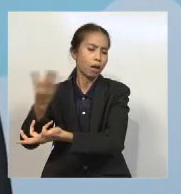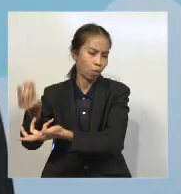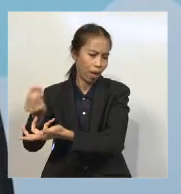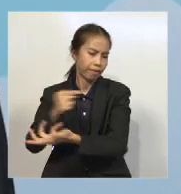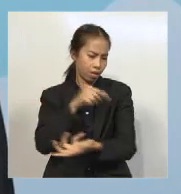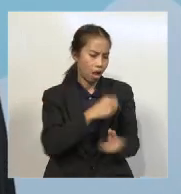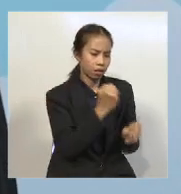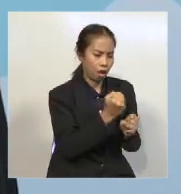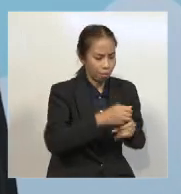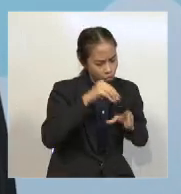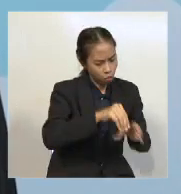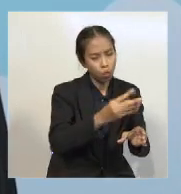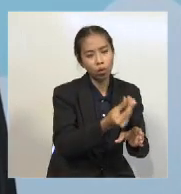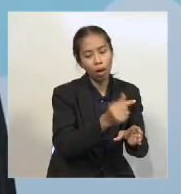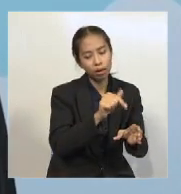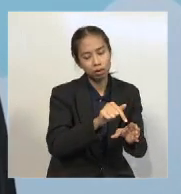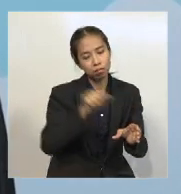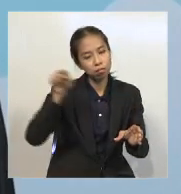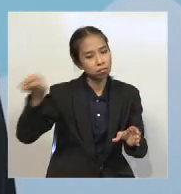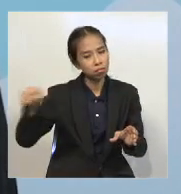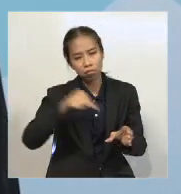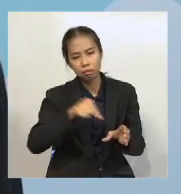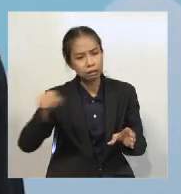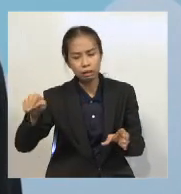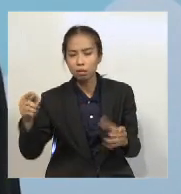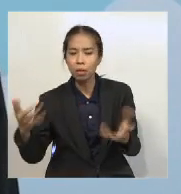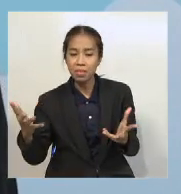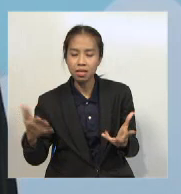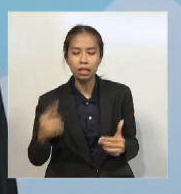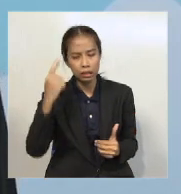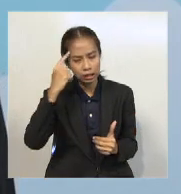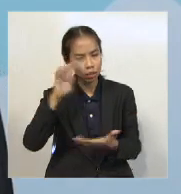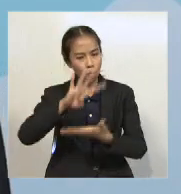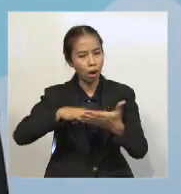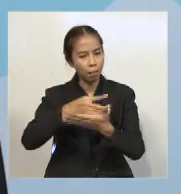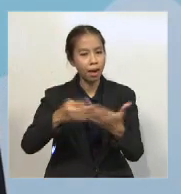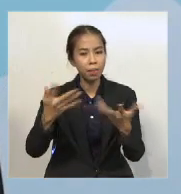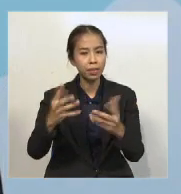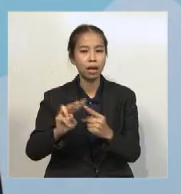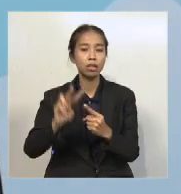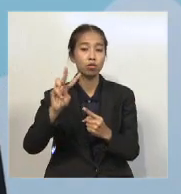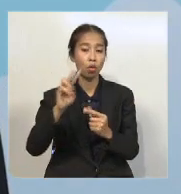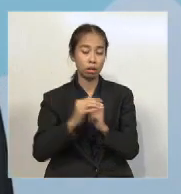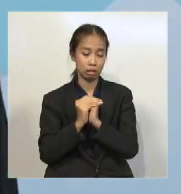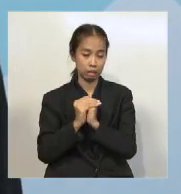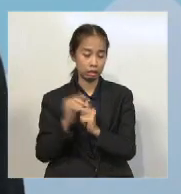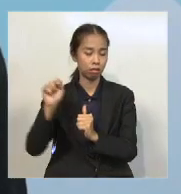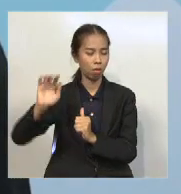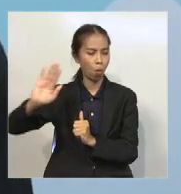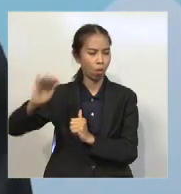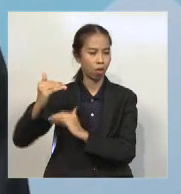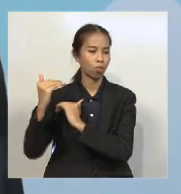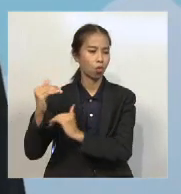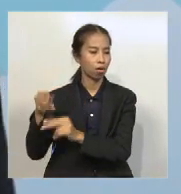ให้มีการกำหนดราคาโดยผู้ซื้ออันที่สองเนี่ยจีนซึ่งเป็นผู้นำเข้าเนี่ยเขาก็เป็นการกำหนดแล้วก็บ